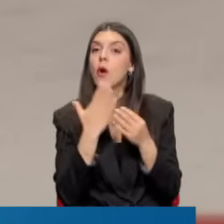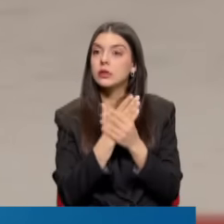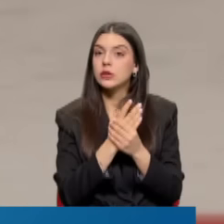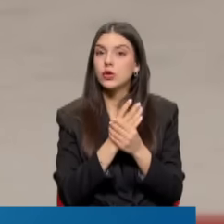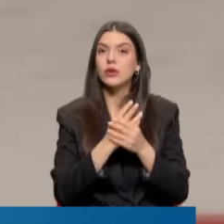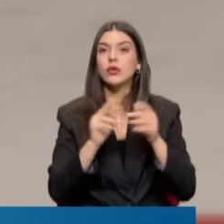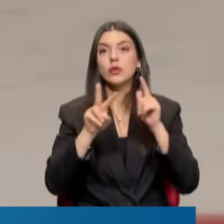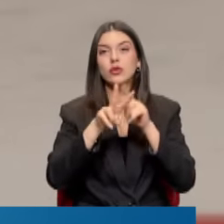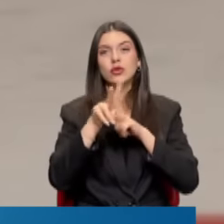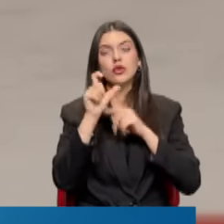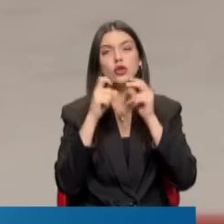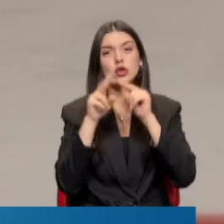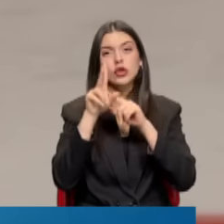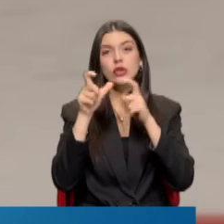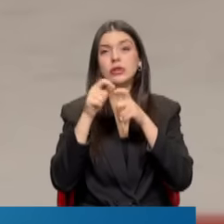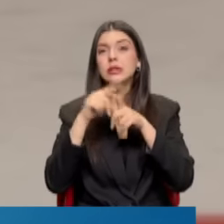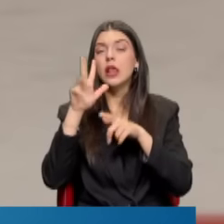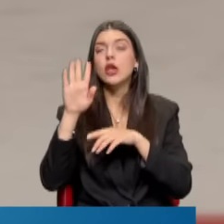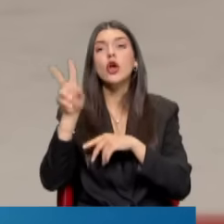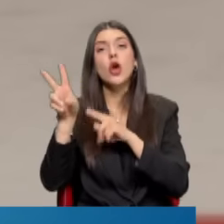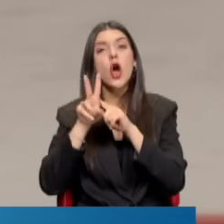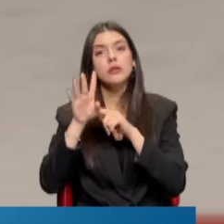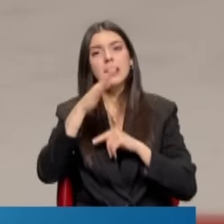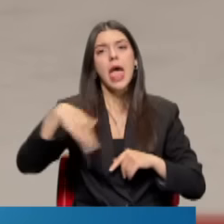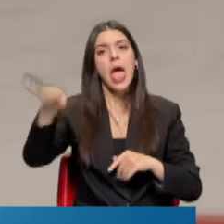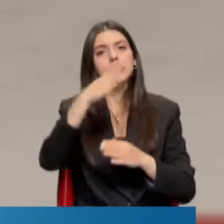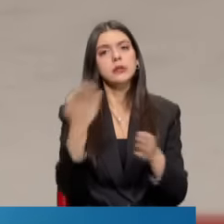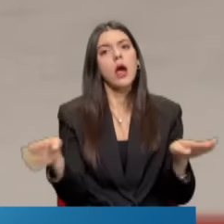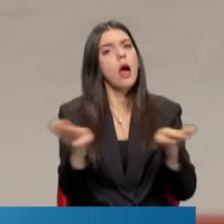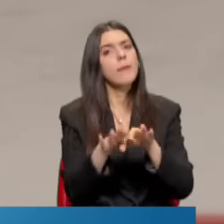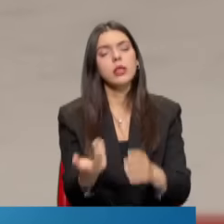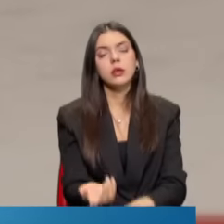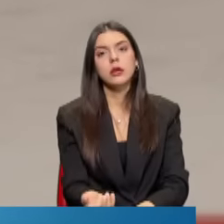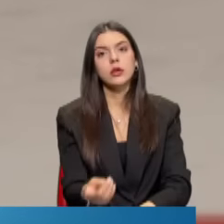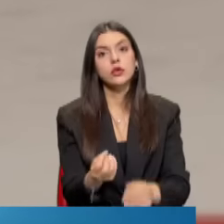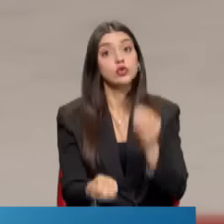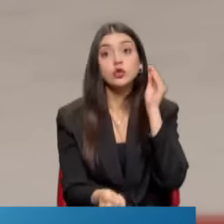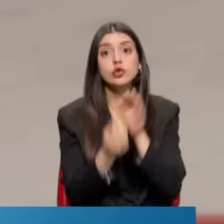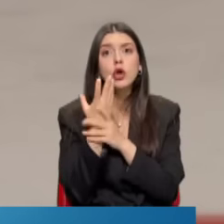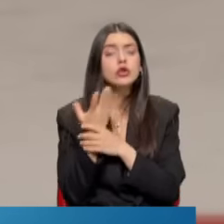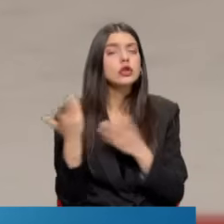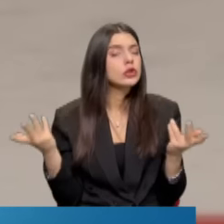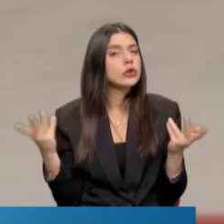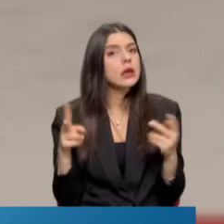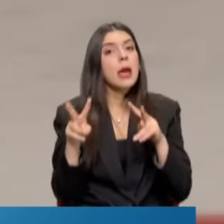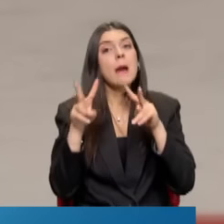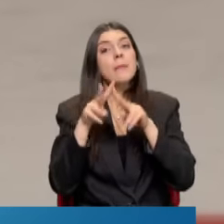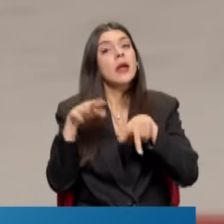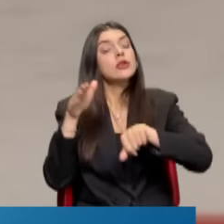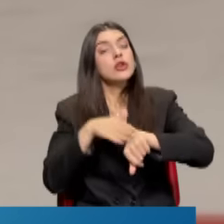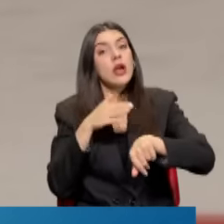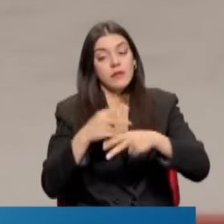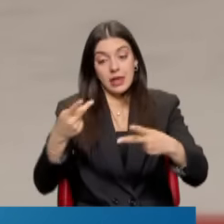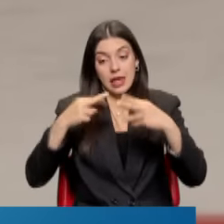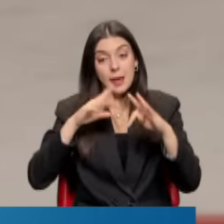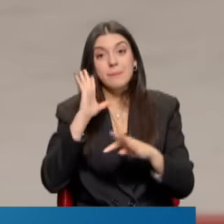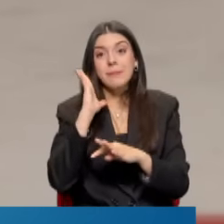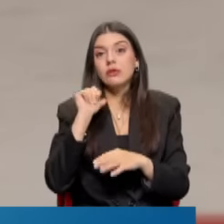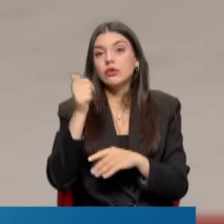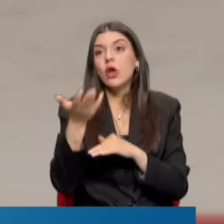Kocaman'ın önüne geldi Yüksel kocaman bunların hepsini kapattı ve sonuçta da Mansur Yavaş devr almadan 5 gün